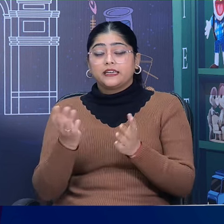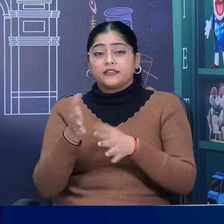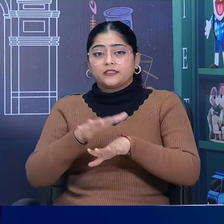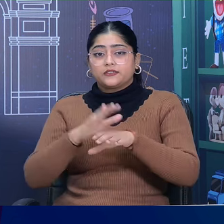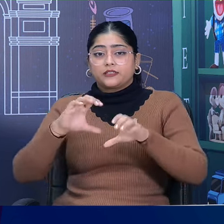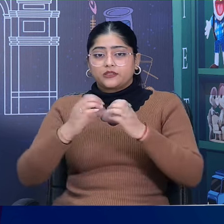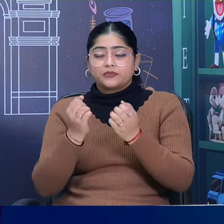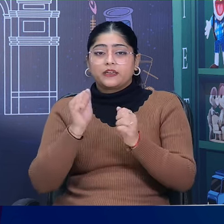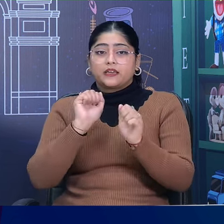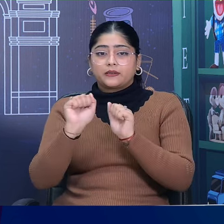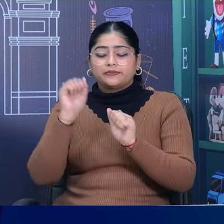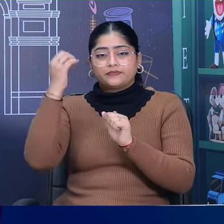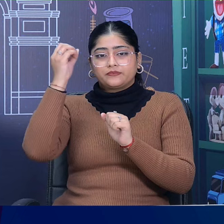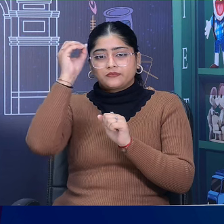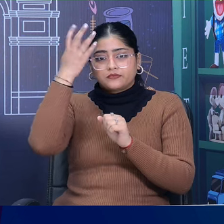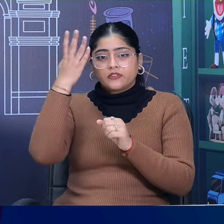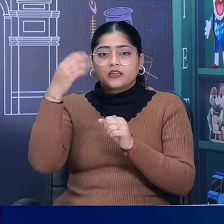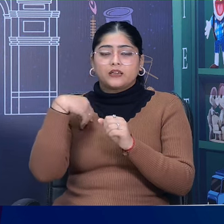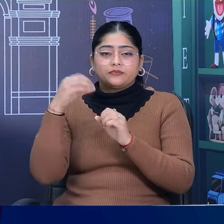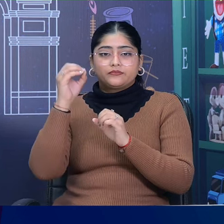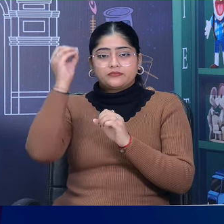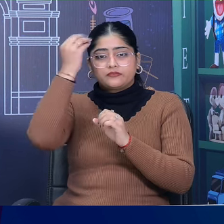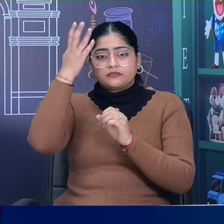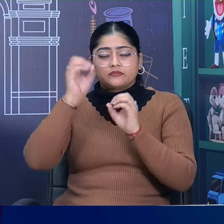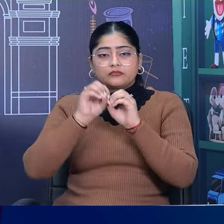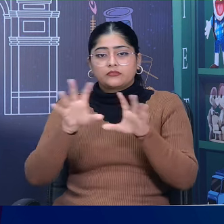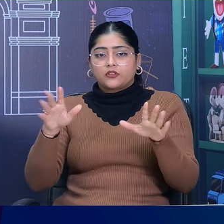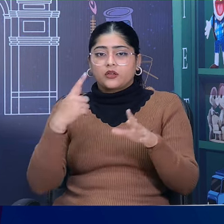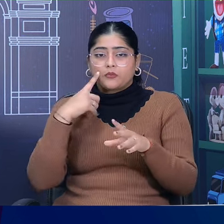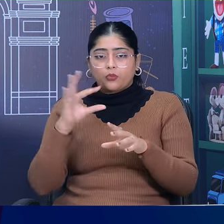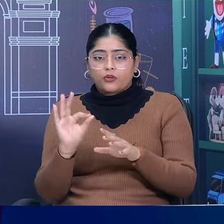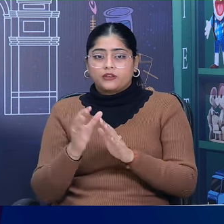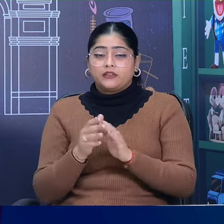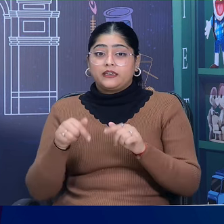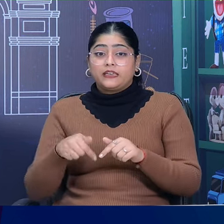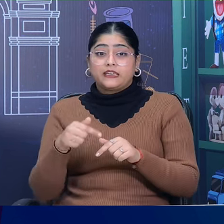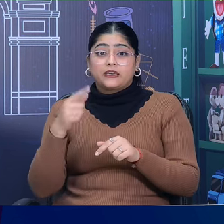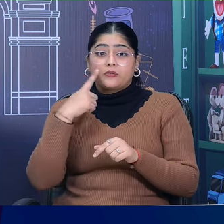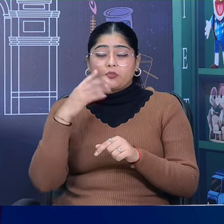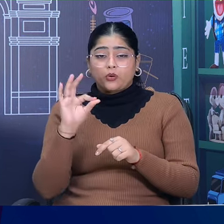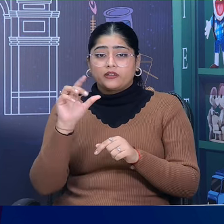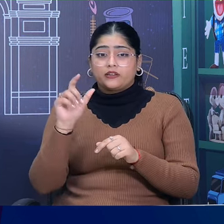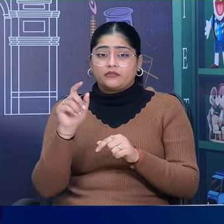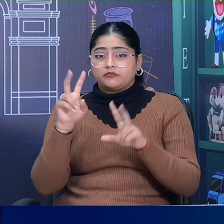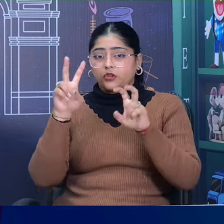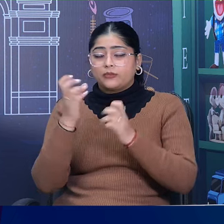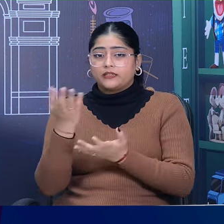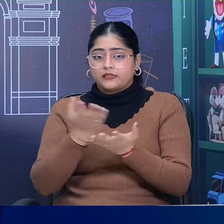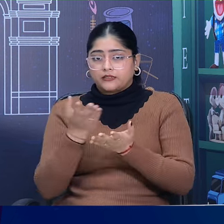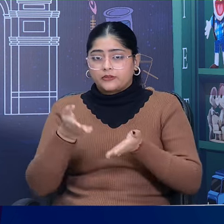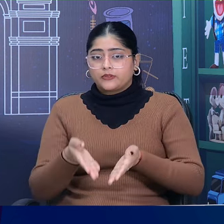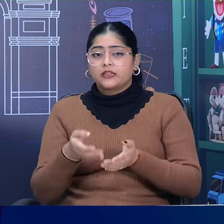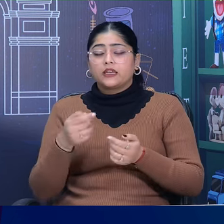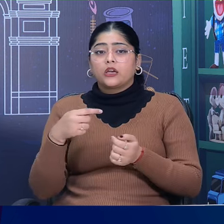आपकी सोच को आपके नजरिए को और विस्तृत करने के लिए खास बच्चों के लिए खास सत्र लाते हैं जिनके जरिए व बच्चे भी जो किसी